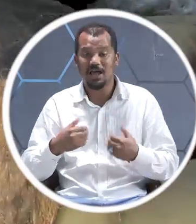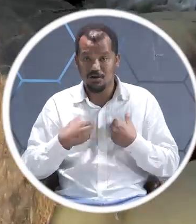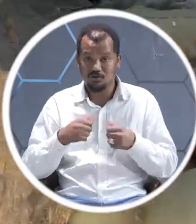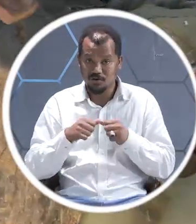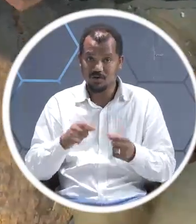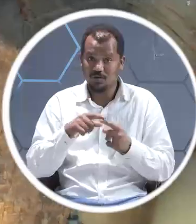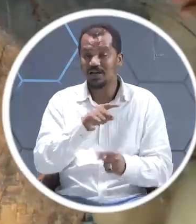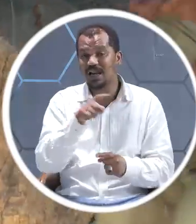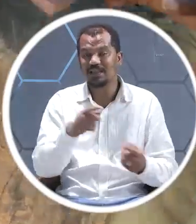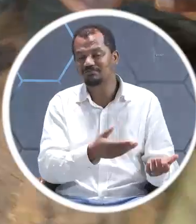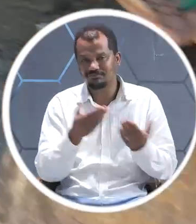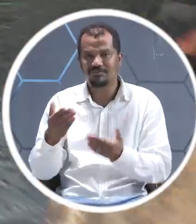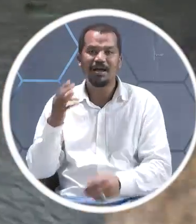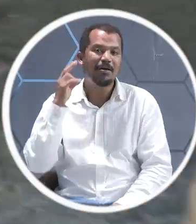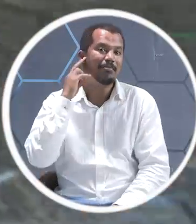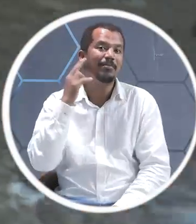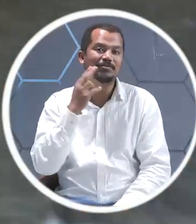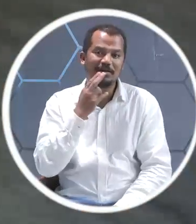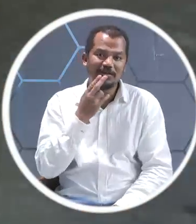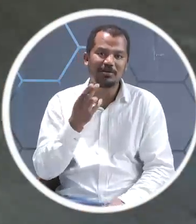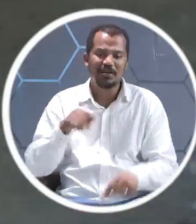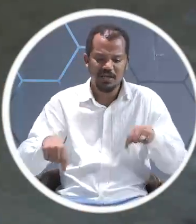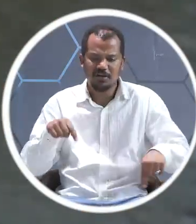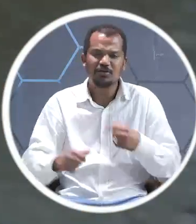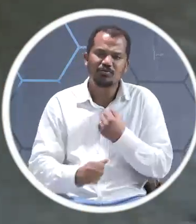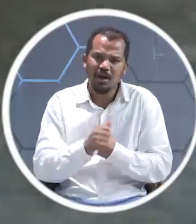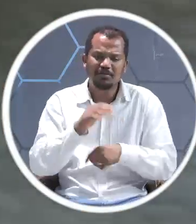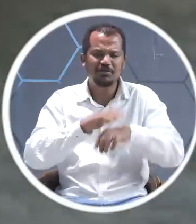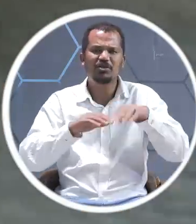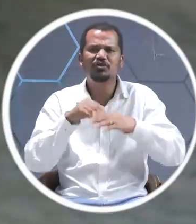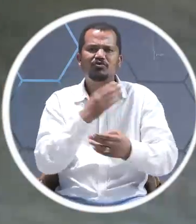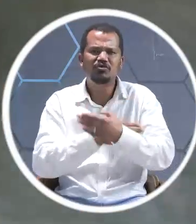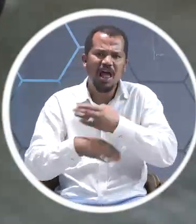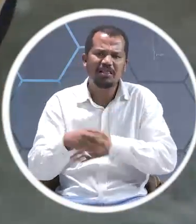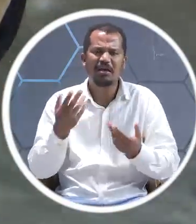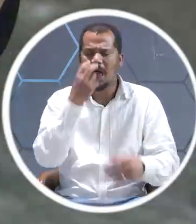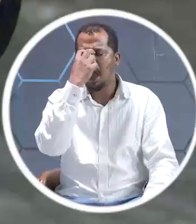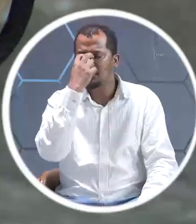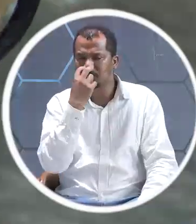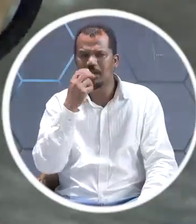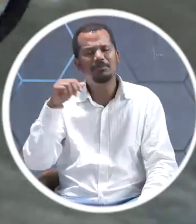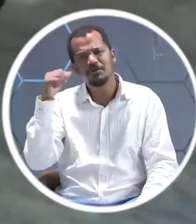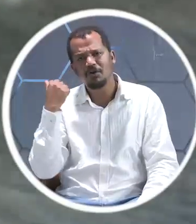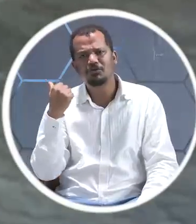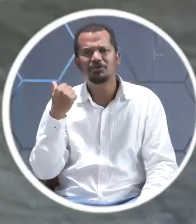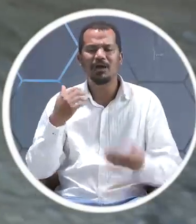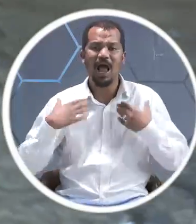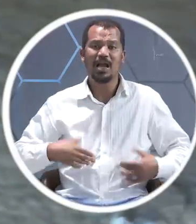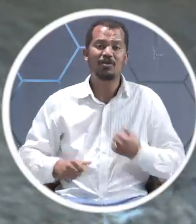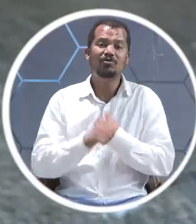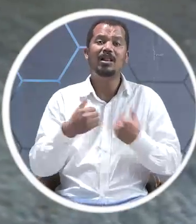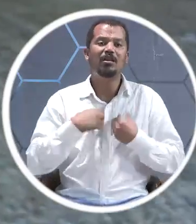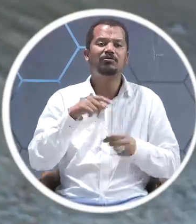የሚኖረን ቆይታ ወደ እናንተ እናደርሳለን። መስማት የተሳናቸው የእግር ጉዳተኞች፣ የእጅ ጉዳተኞች እንዲሁም አይነ ስውራን፣ ሌሎችም የአካል